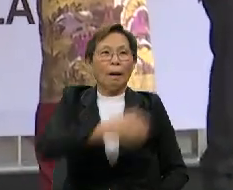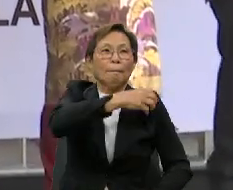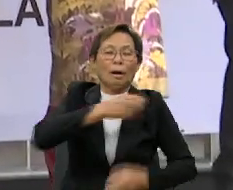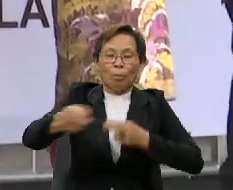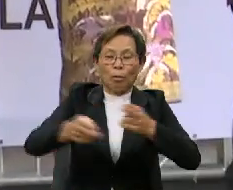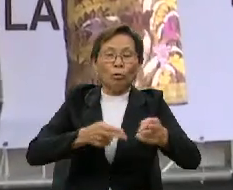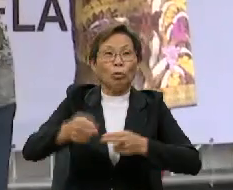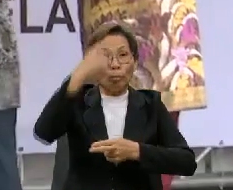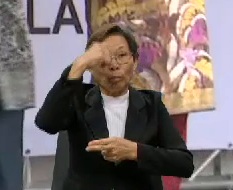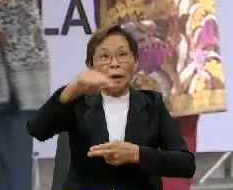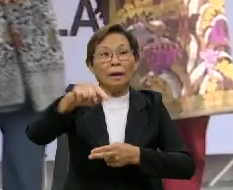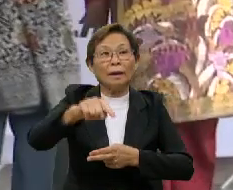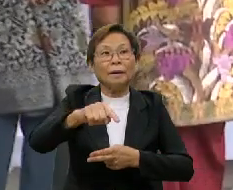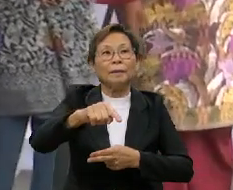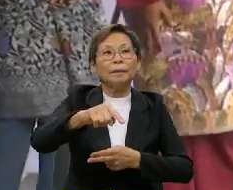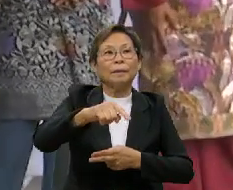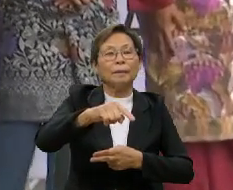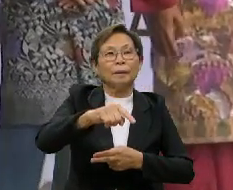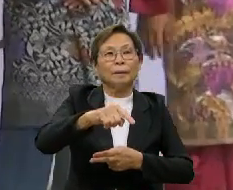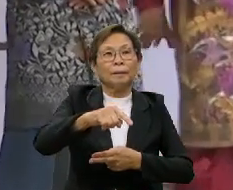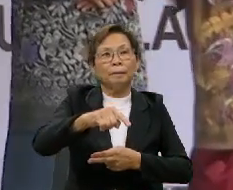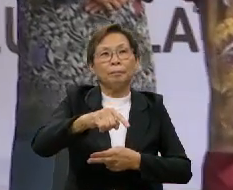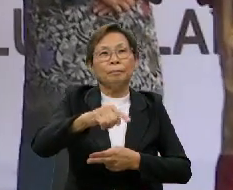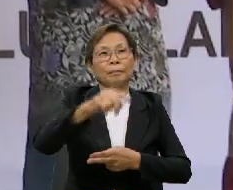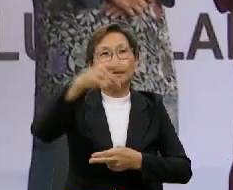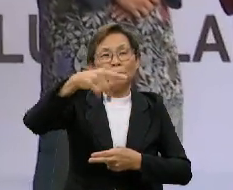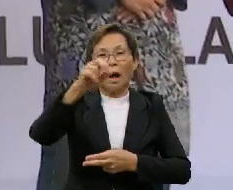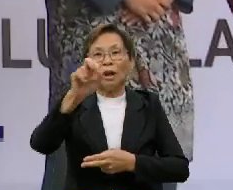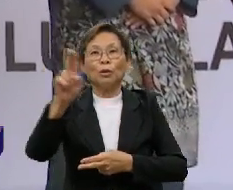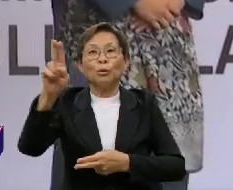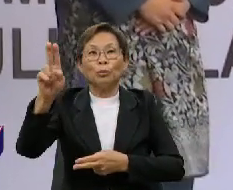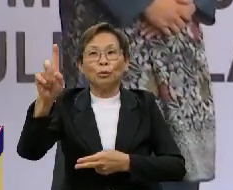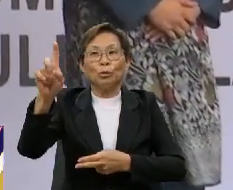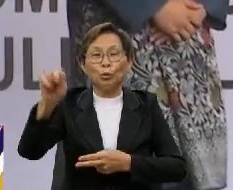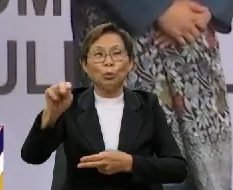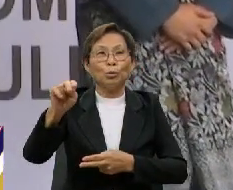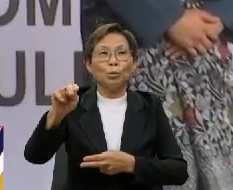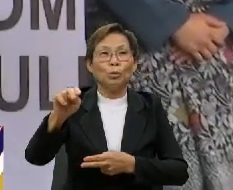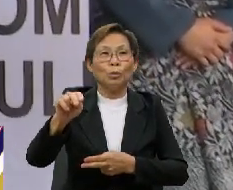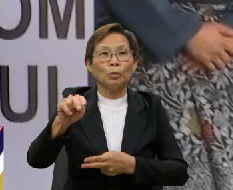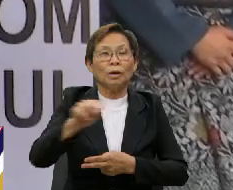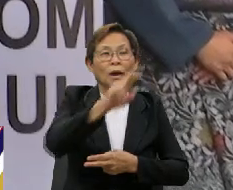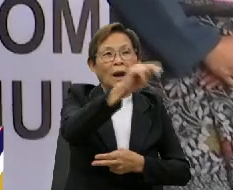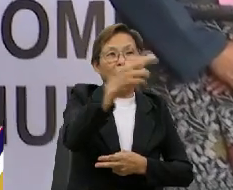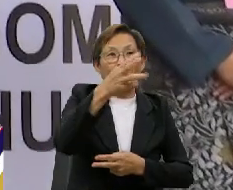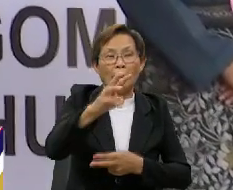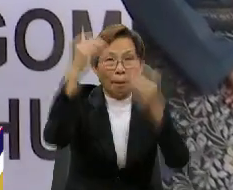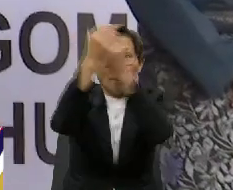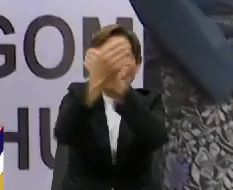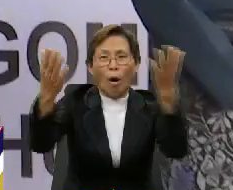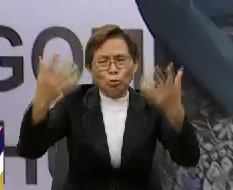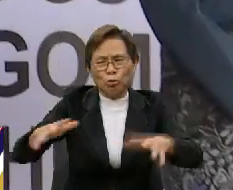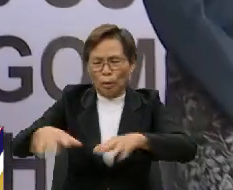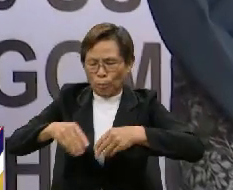Pegawai Pengurus bagi Bahagian Pilihan Raya Negeri N16 Sungai Tua dengan ini memaklumkan